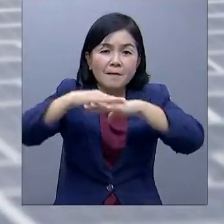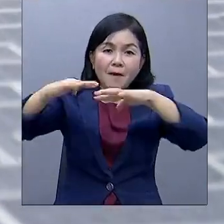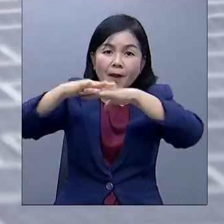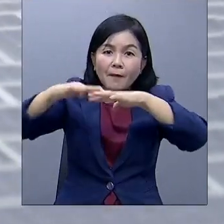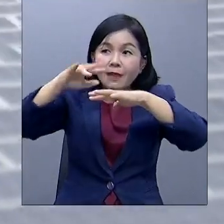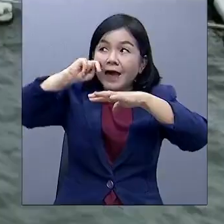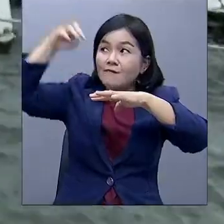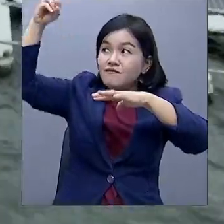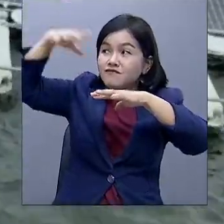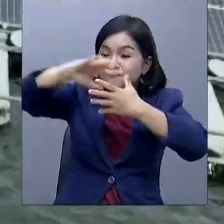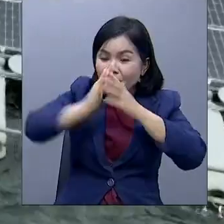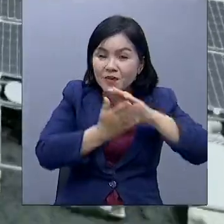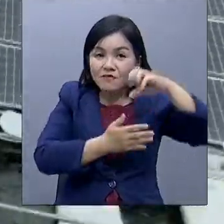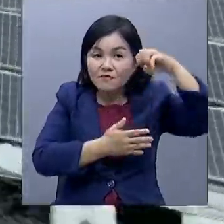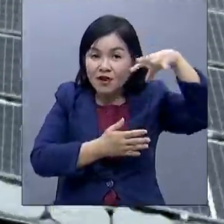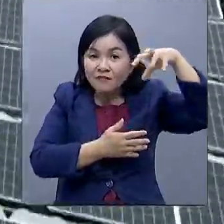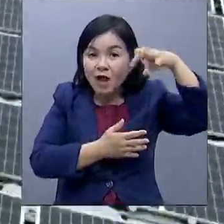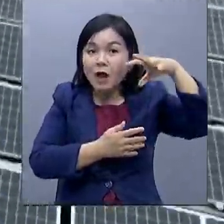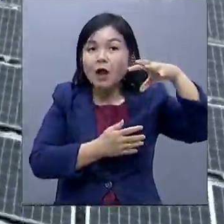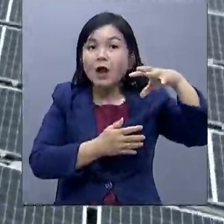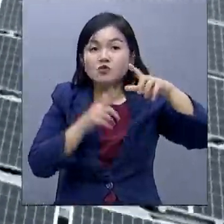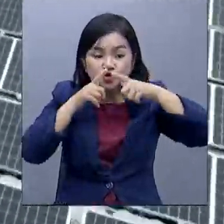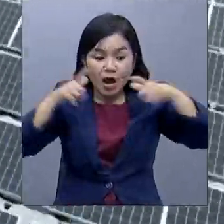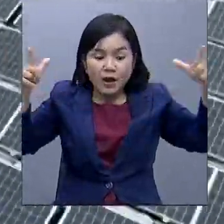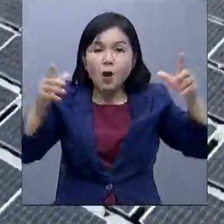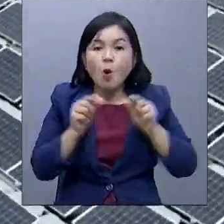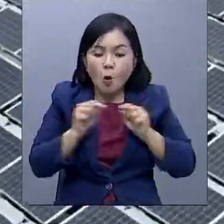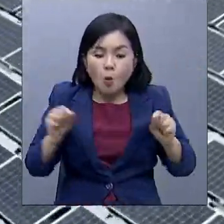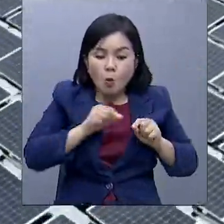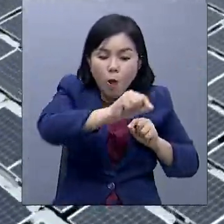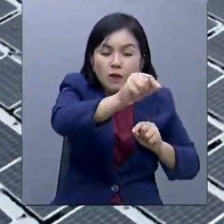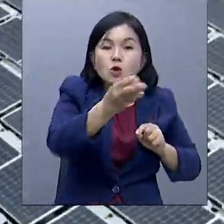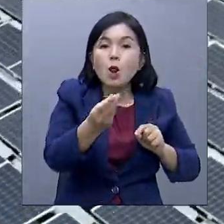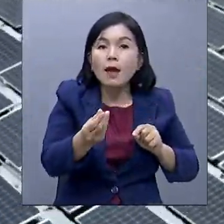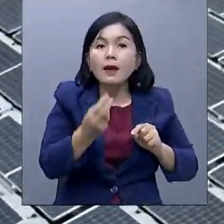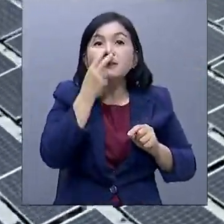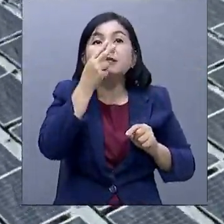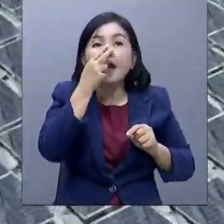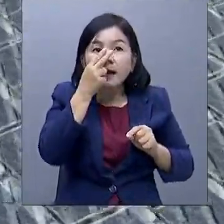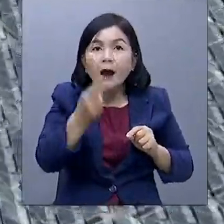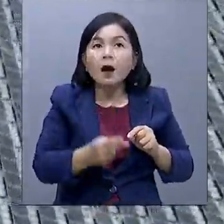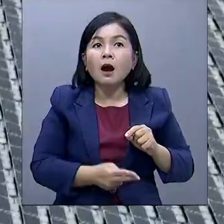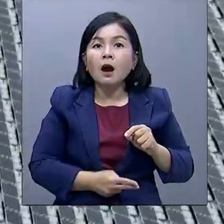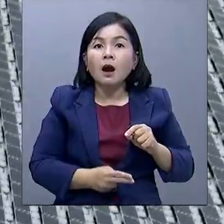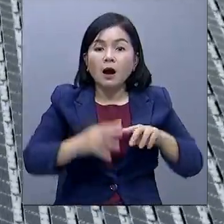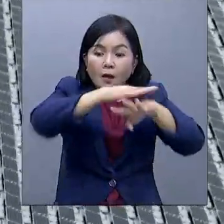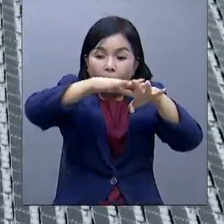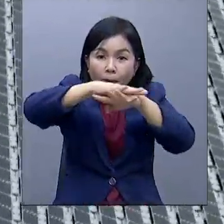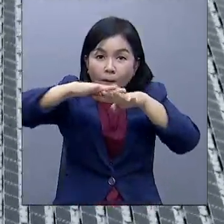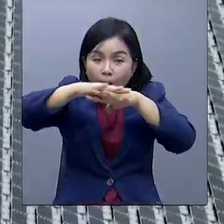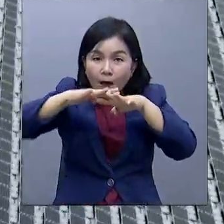ที่ใหญ่ที่สุดในโลกเลยใช่ไหมครับ ใช่ ขนาดความกว้างประมาณเท่าไหร่ครับ ถ้าที่คุณป๊อปเห็นนะครับแผงของเราเนี่ยมีทั้